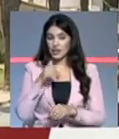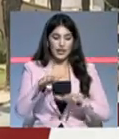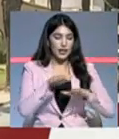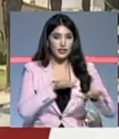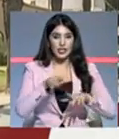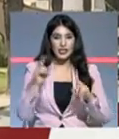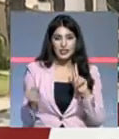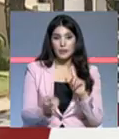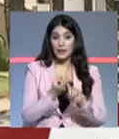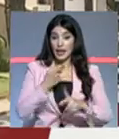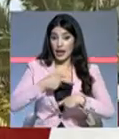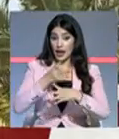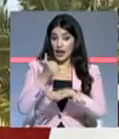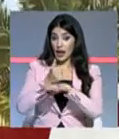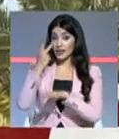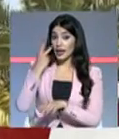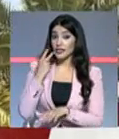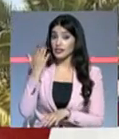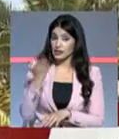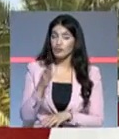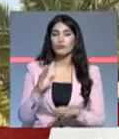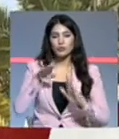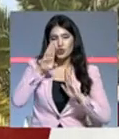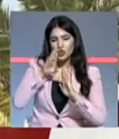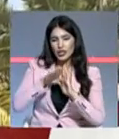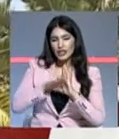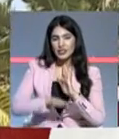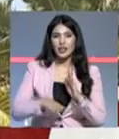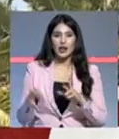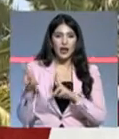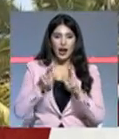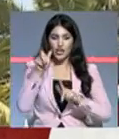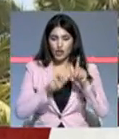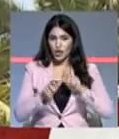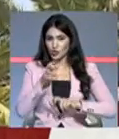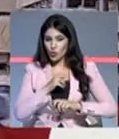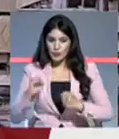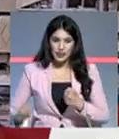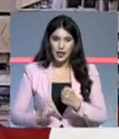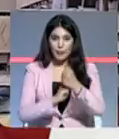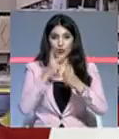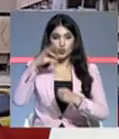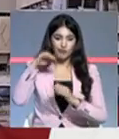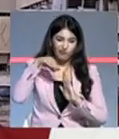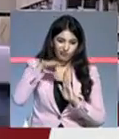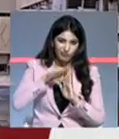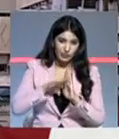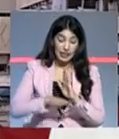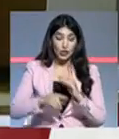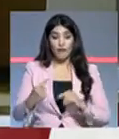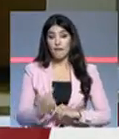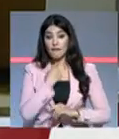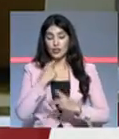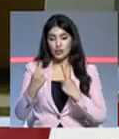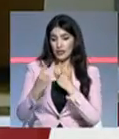الإجراءات الاستثنائية التي قررها رئيس الجمهورية ستقلل من استعداد الشركاء الغربيين لدعم تونس، وأن فشل التفاوض مع